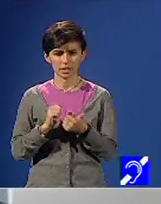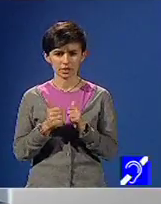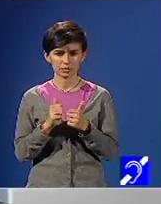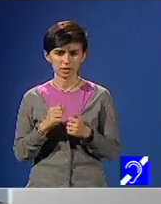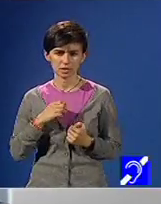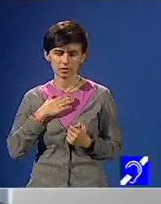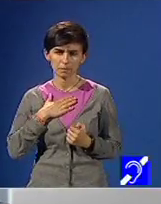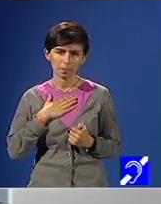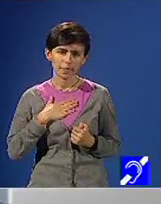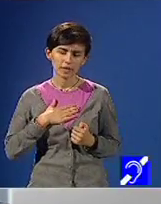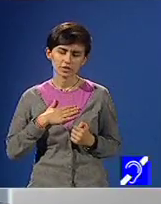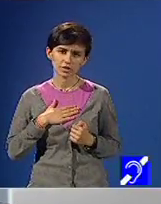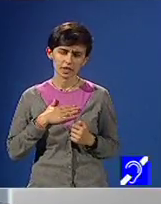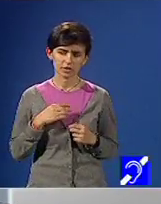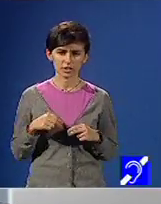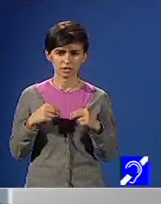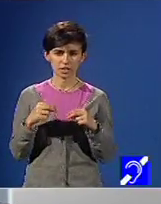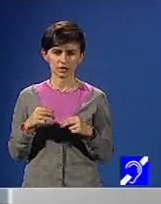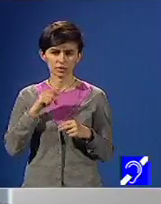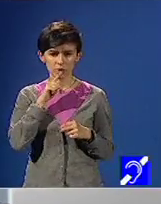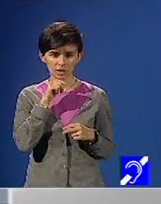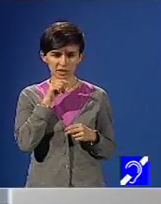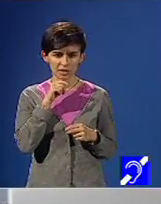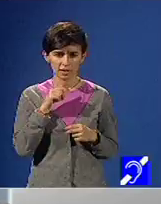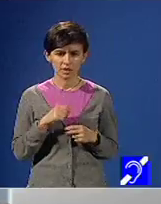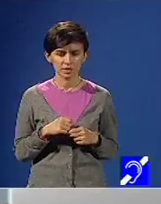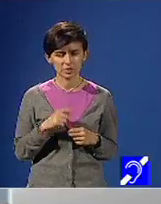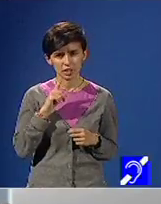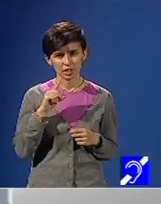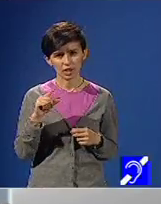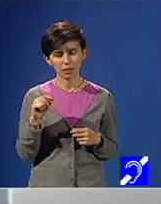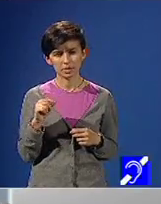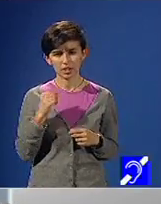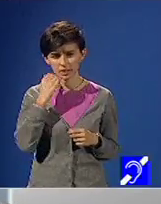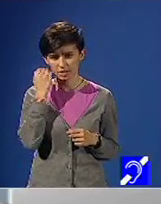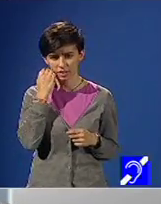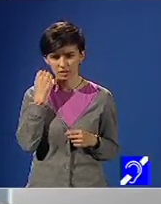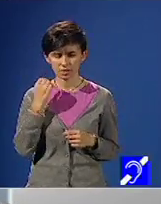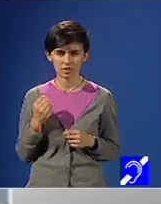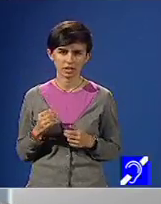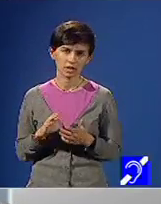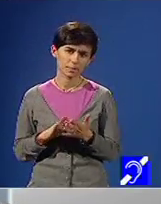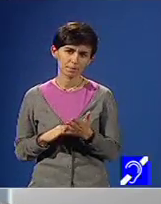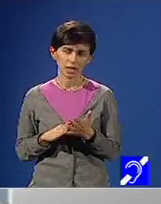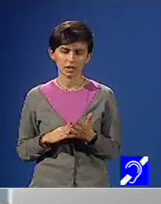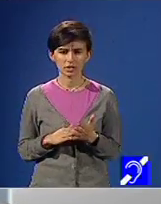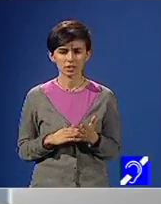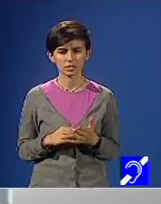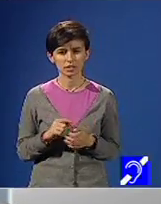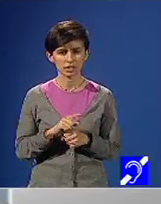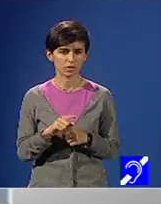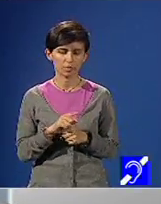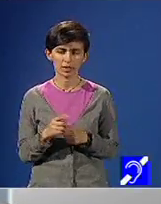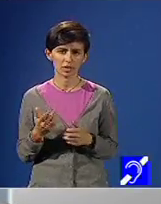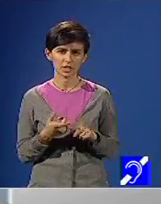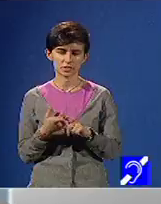ajungă acolo unde a plecat atunci când a pus racheta, când a pus mingea la picior, când a pus orice alt obiect care ține